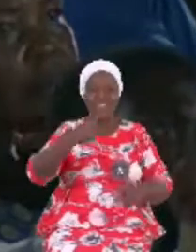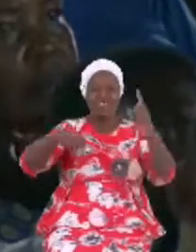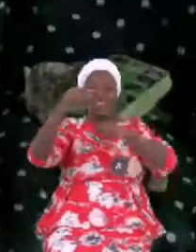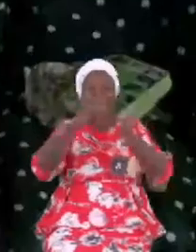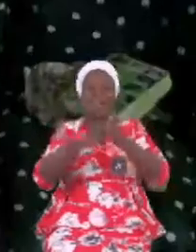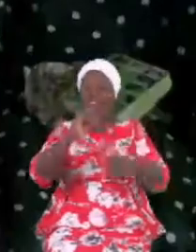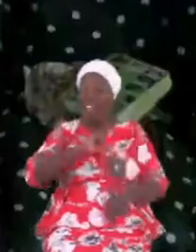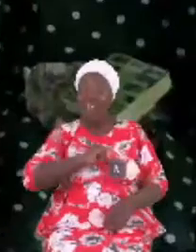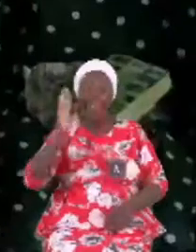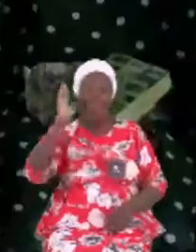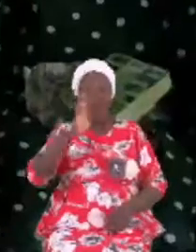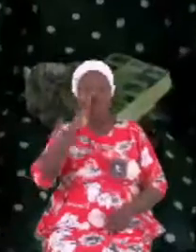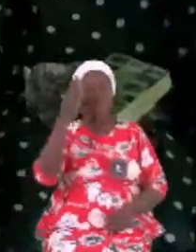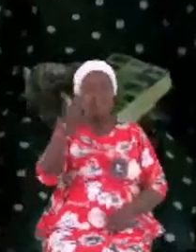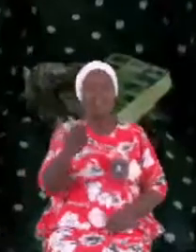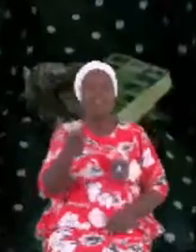là.